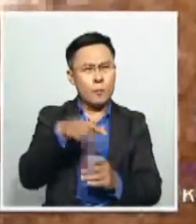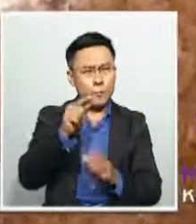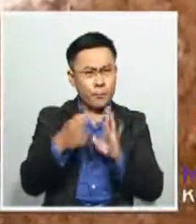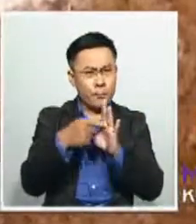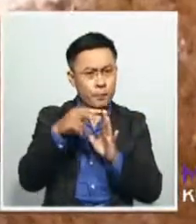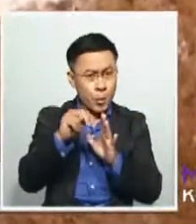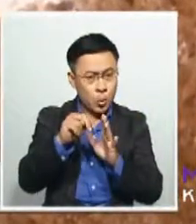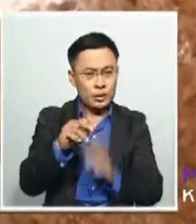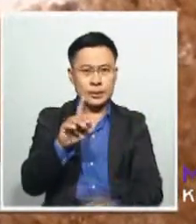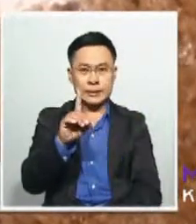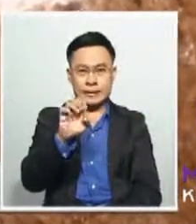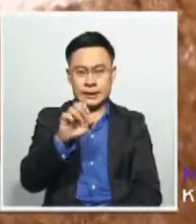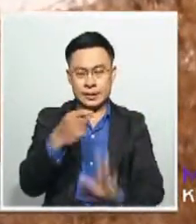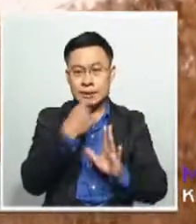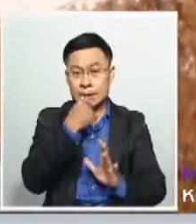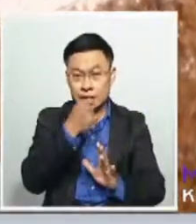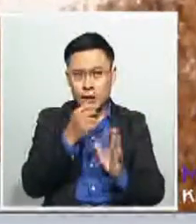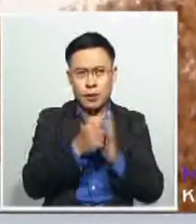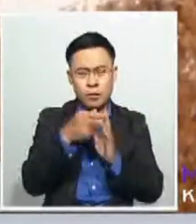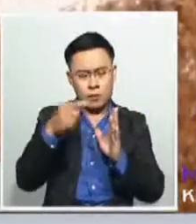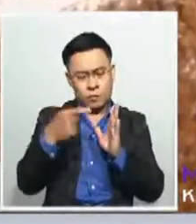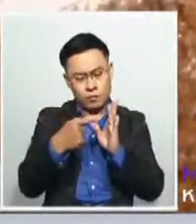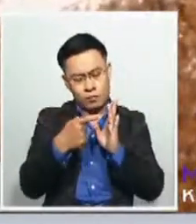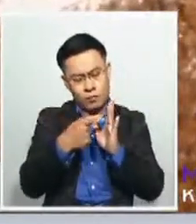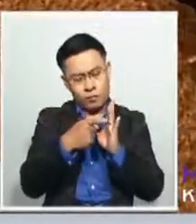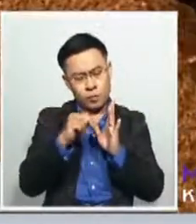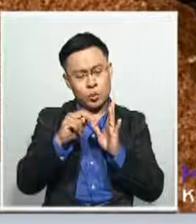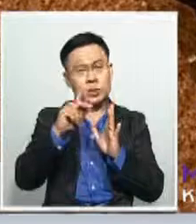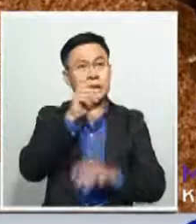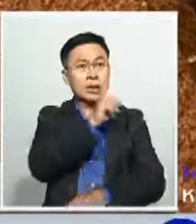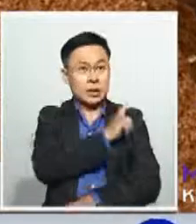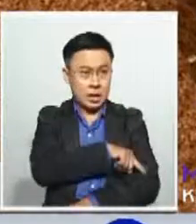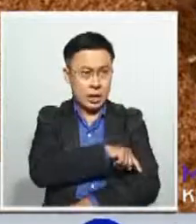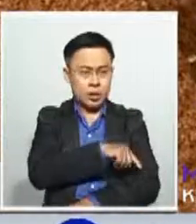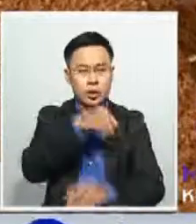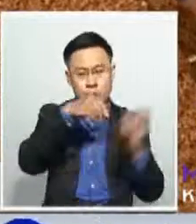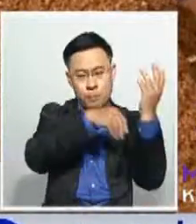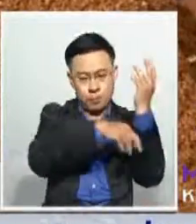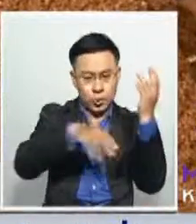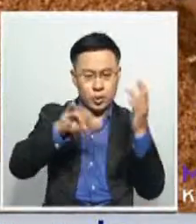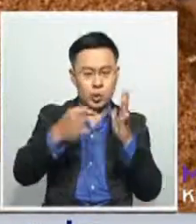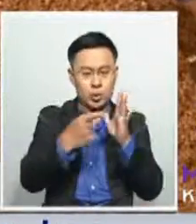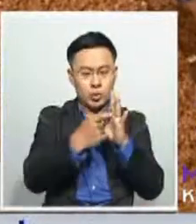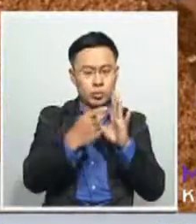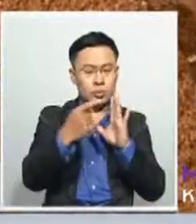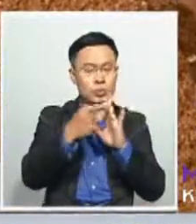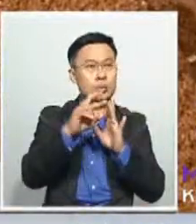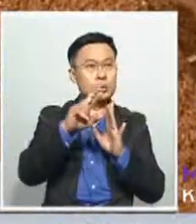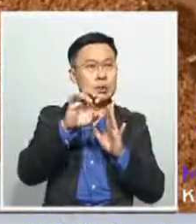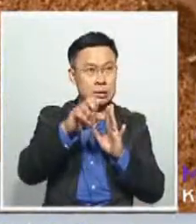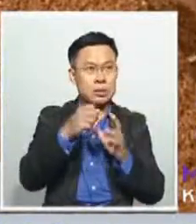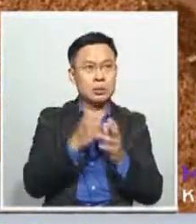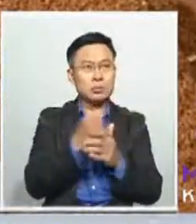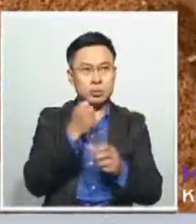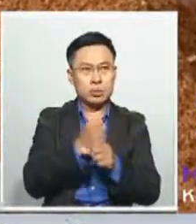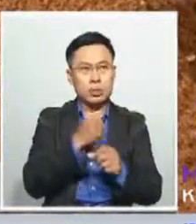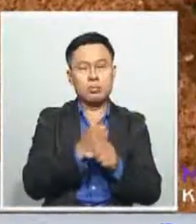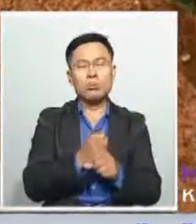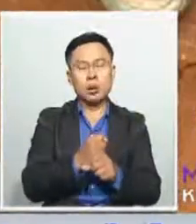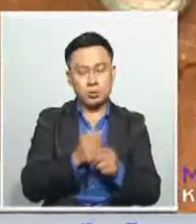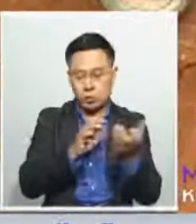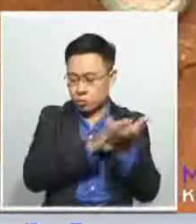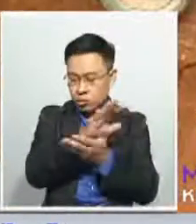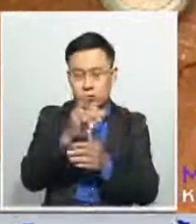ลือปูนขาวแล้วก็ปุ๋ยยูเรียถ้าเราขาดสูตรหนึ่งนะเห็ดจะไม่เดินนะจะไม่ออก เห